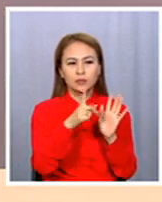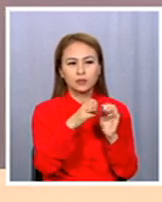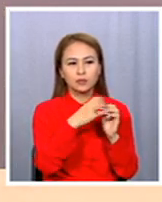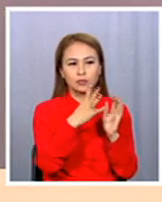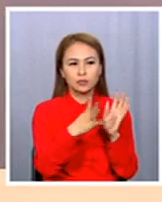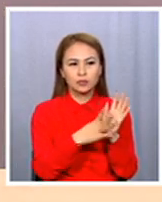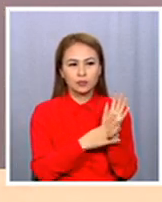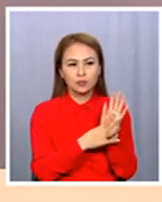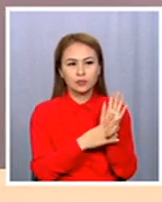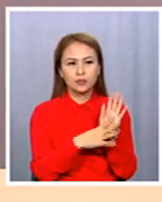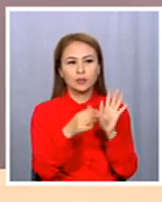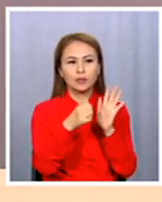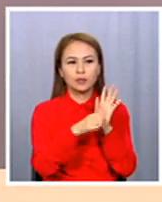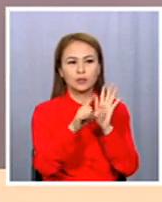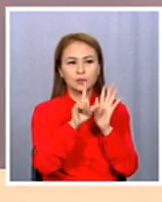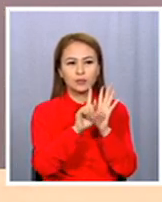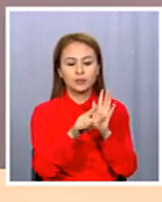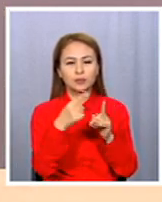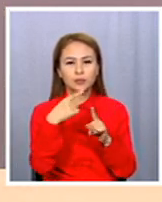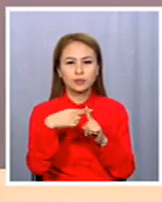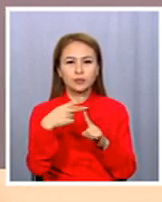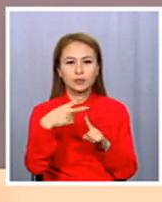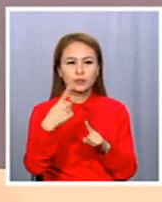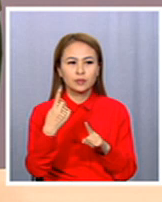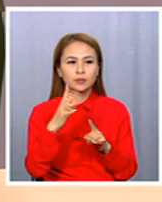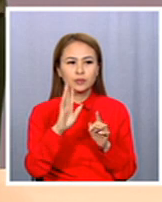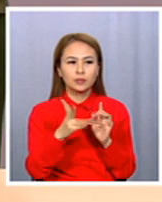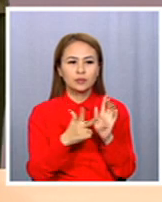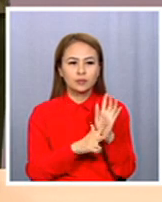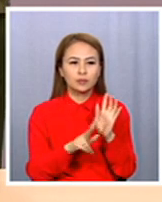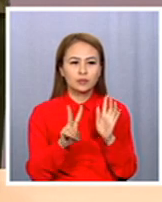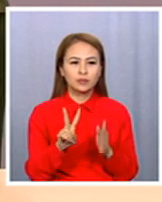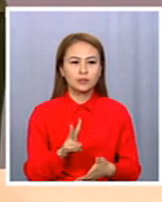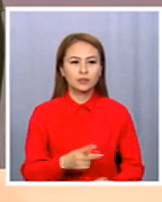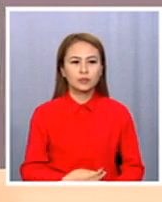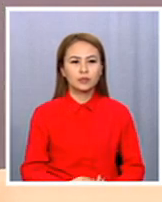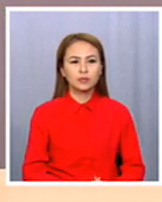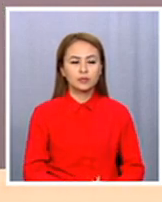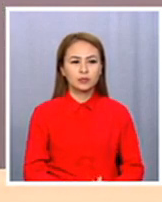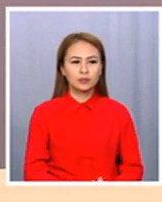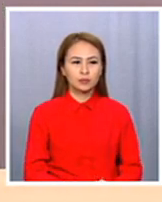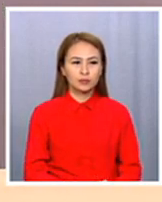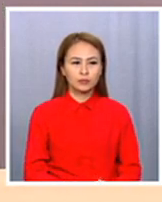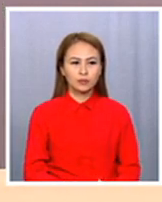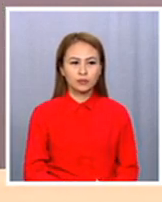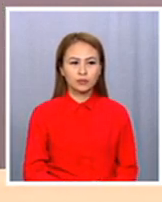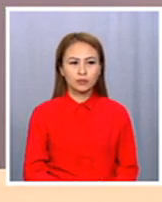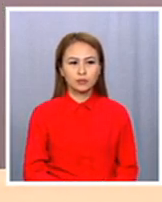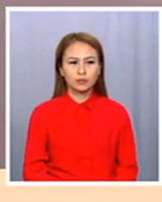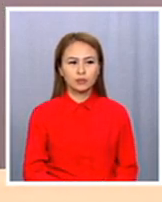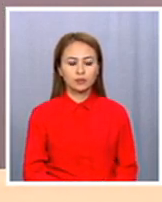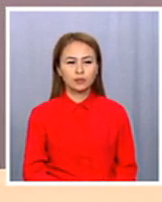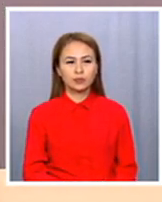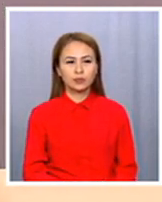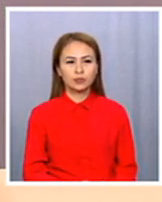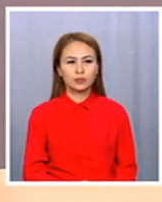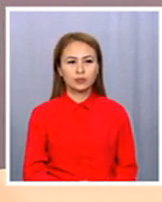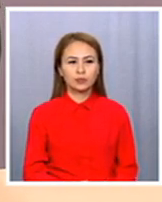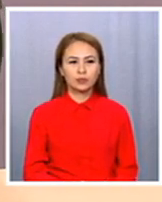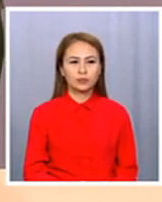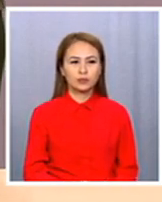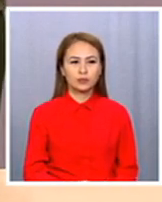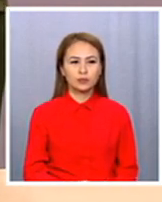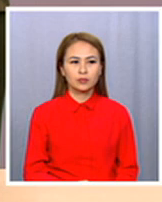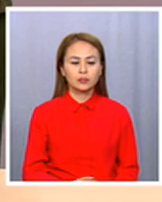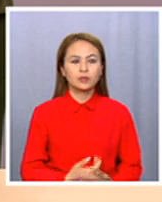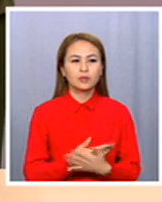120-дан 61-ге 120-дан 21 сандарын қосып аламыз. 120-дан 82-ге тең. Енді